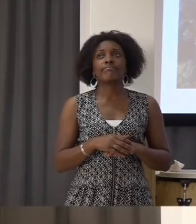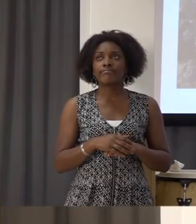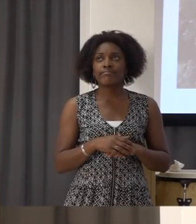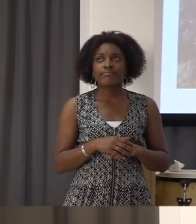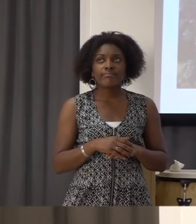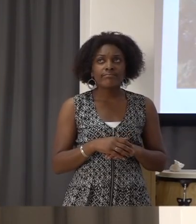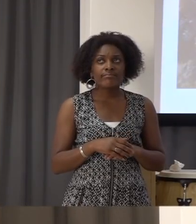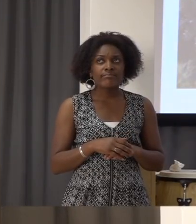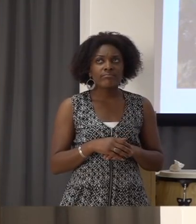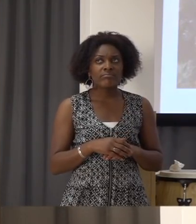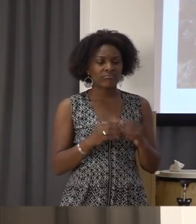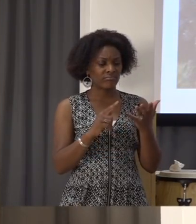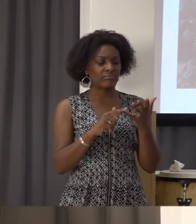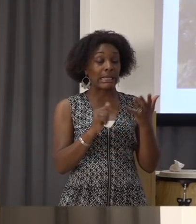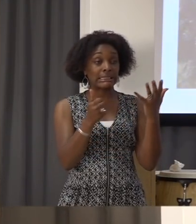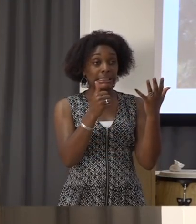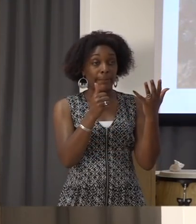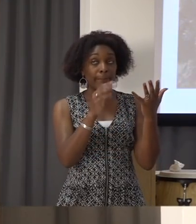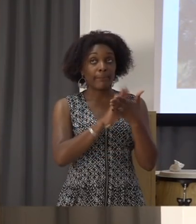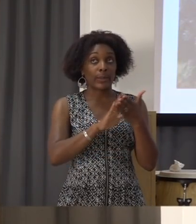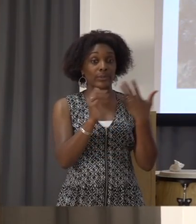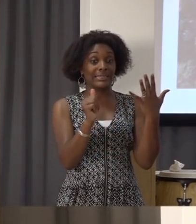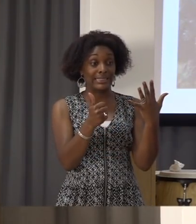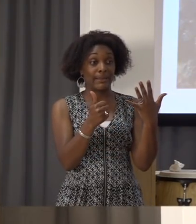c'est la 7e nation.